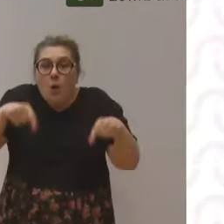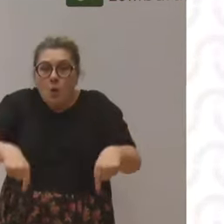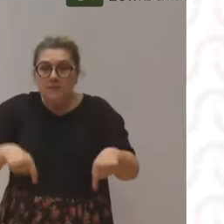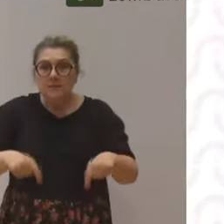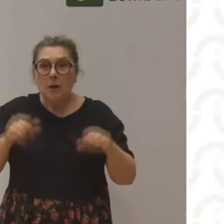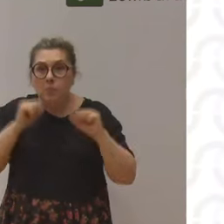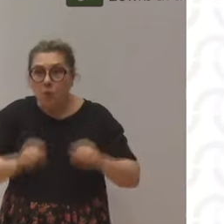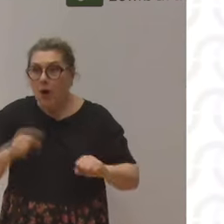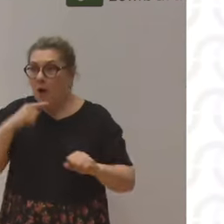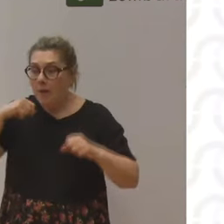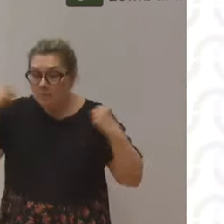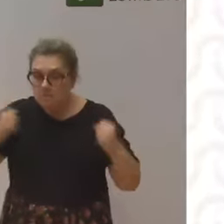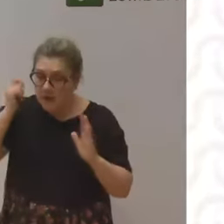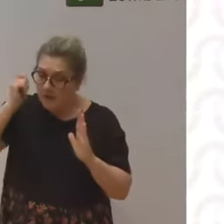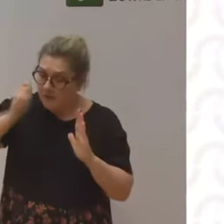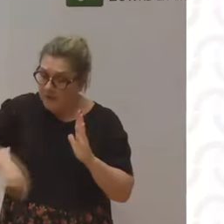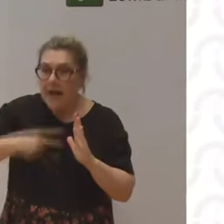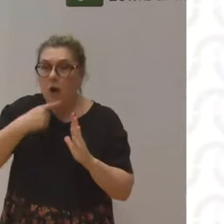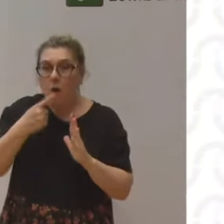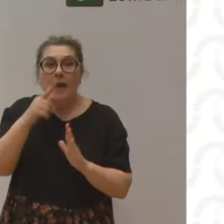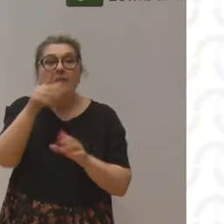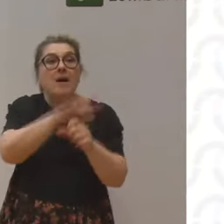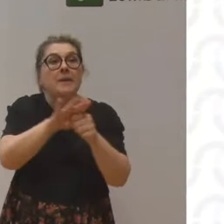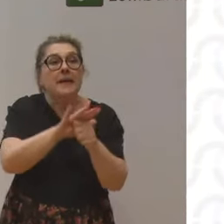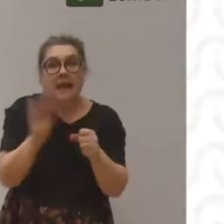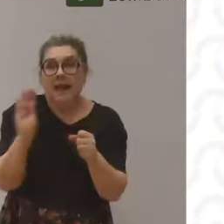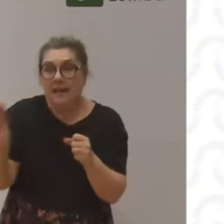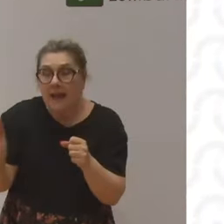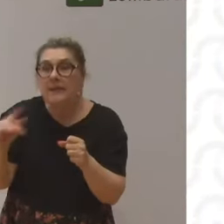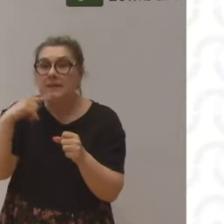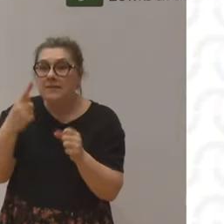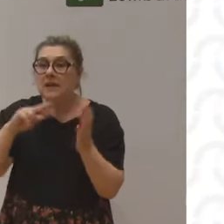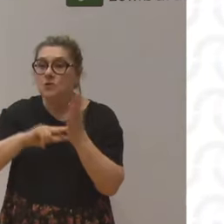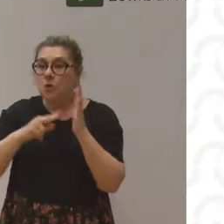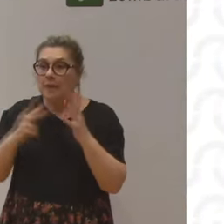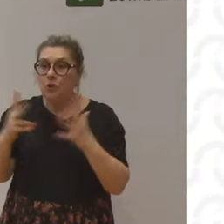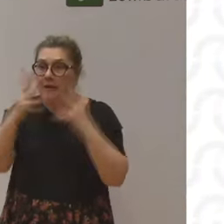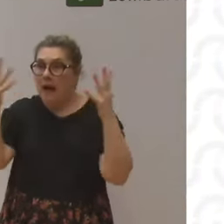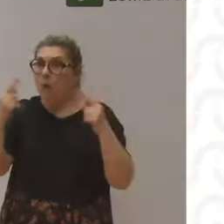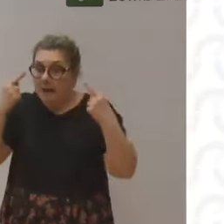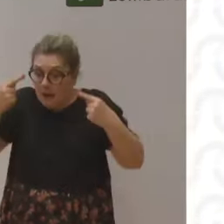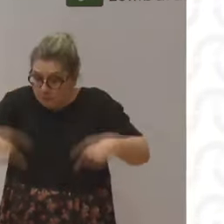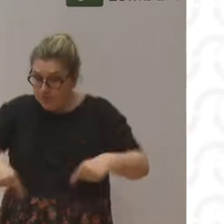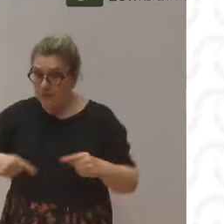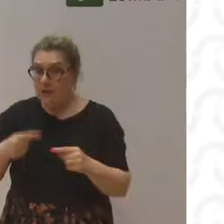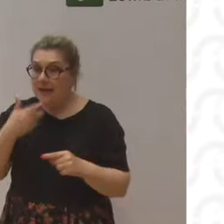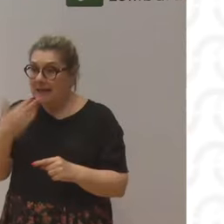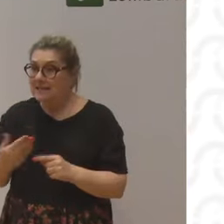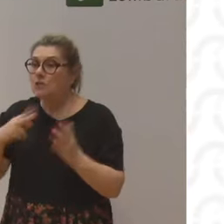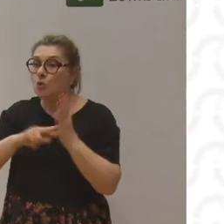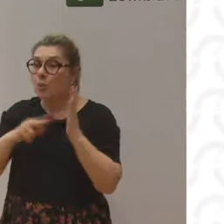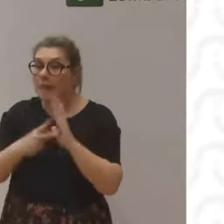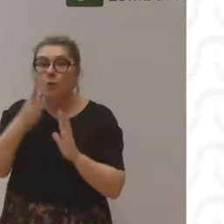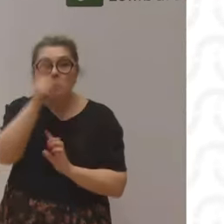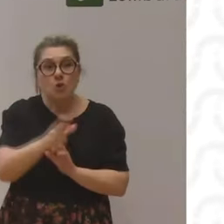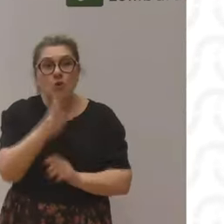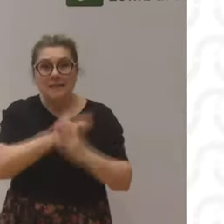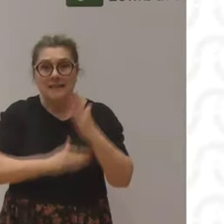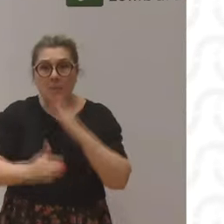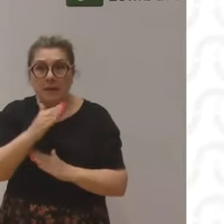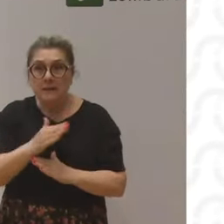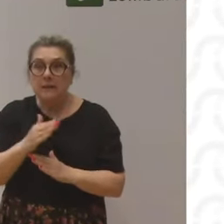essere attivata chiaramente su richiesta delle famiglie, ed è davvero uno strumento chiave, perché attraverso questo strumento la persona con disabilità